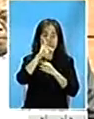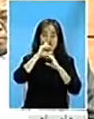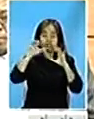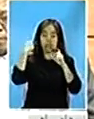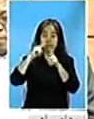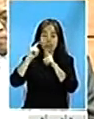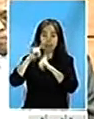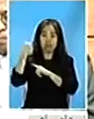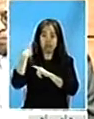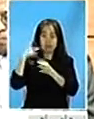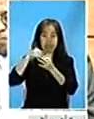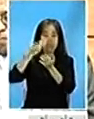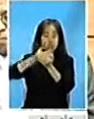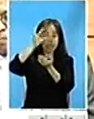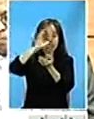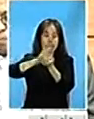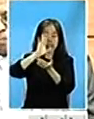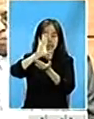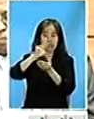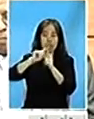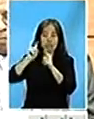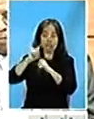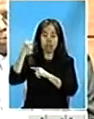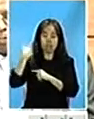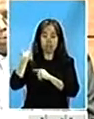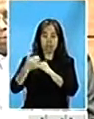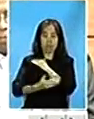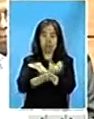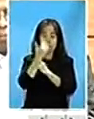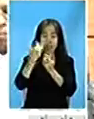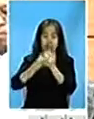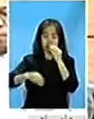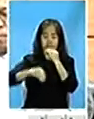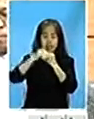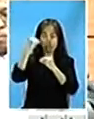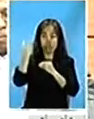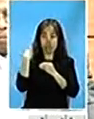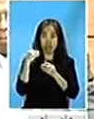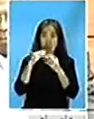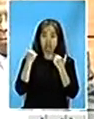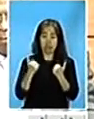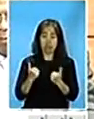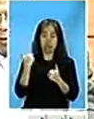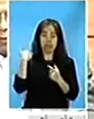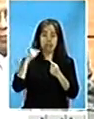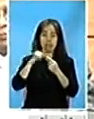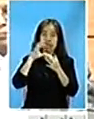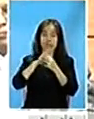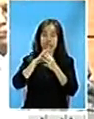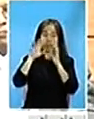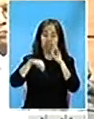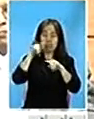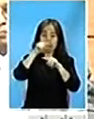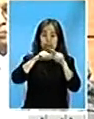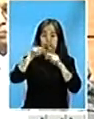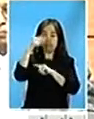หนี้ต่องบประมาณนะครับก็มีโอกาสที่จะเพิ่มขึ้นได้อย่างรวดเร็วณปัจจุบันอาจจะอยู่ที่ระดับต่ำกว่า 10%